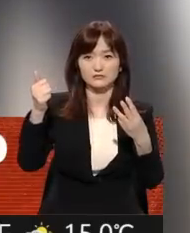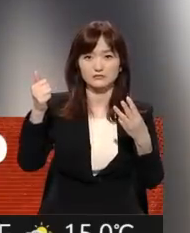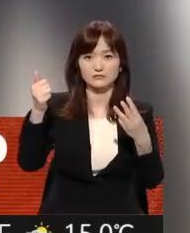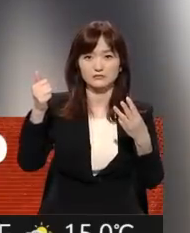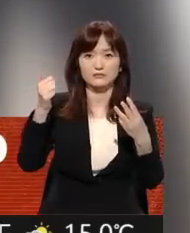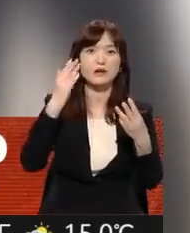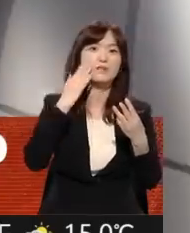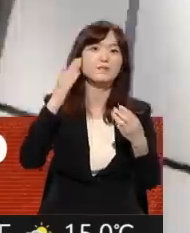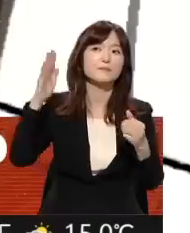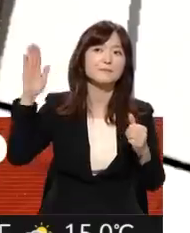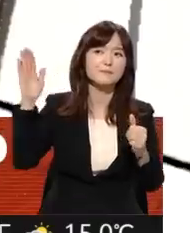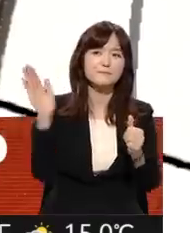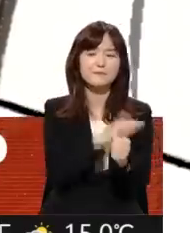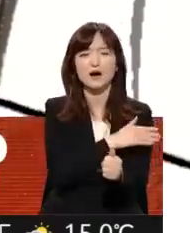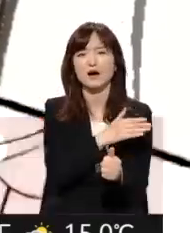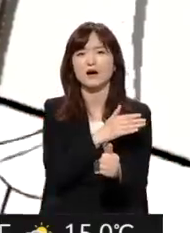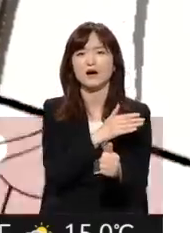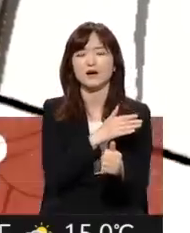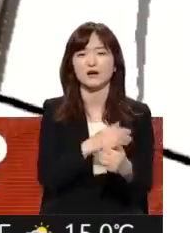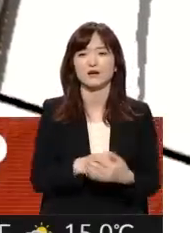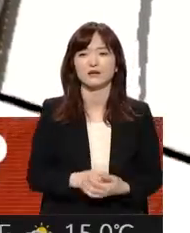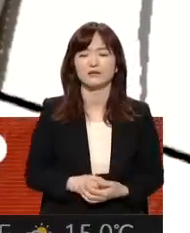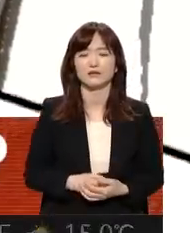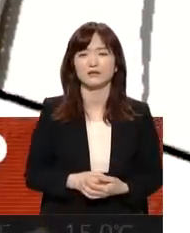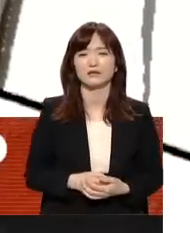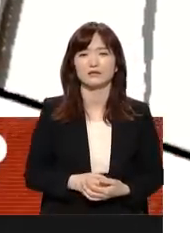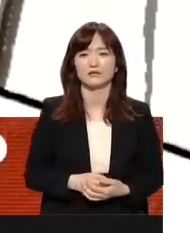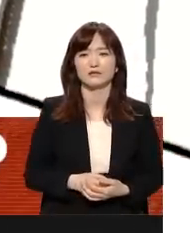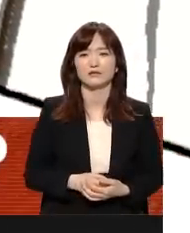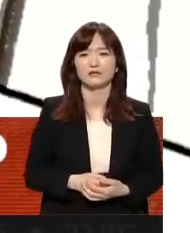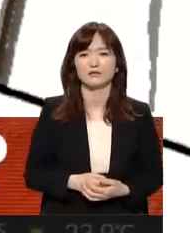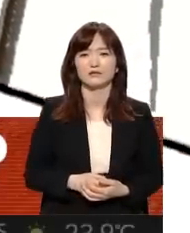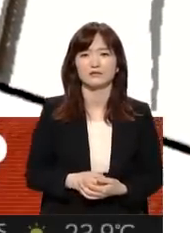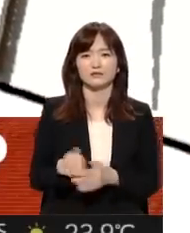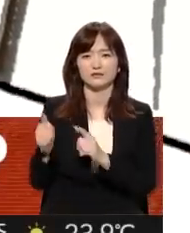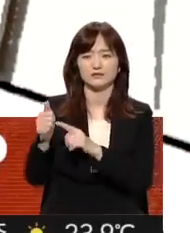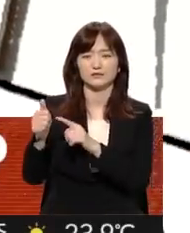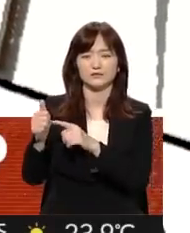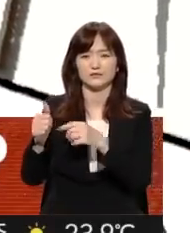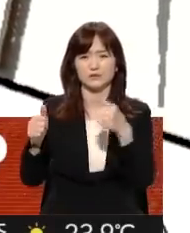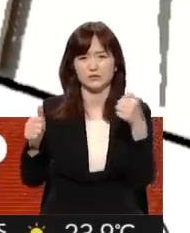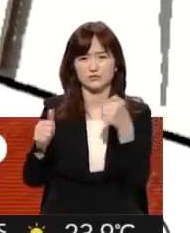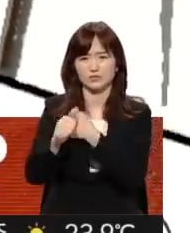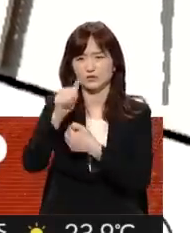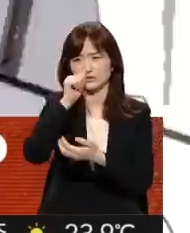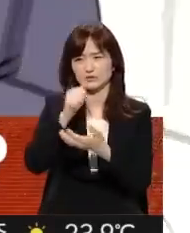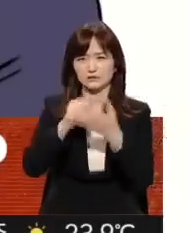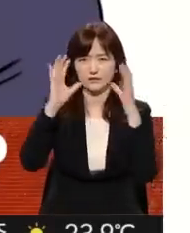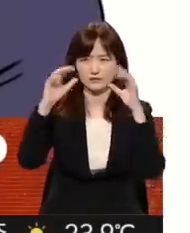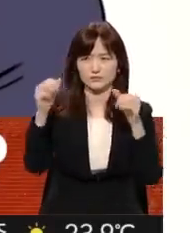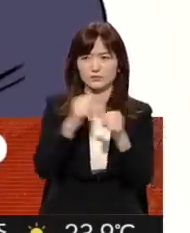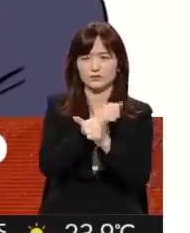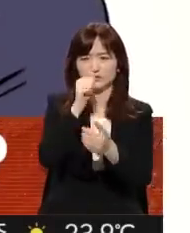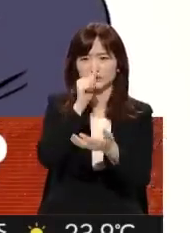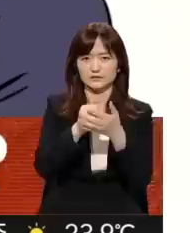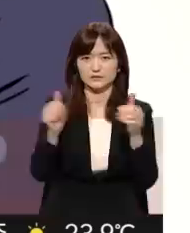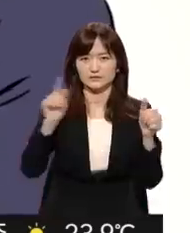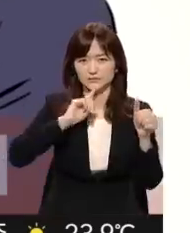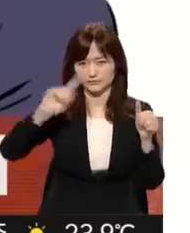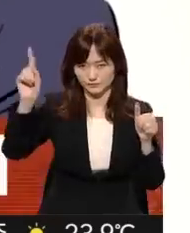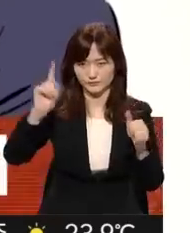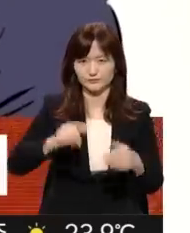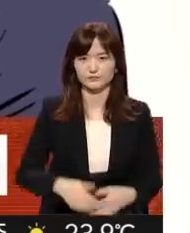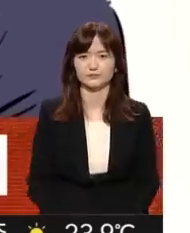거예요. 참 이 잔인한 아빠인데 그래서 이 남성은 사실은 폭행 사기뿐만 아니라 아동학대 혐의로도 재판에 기소가 됐던